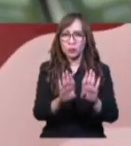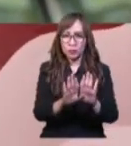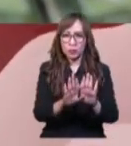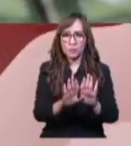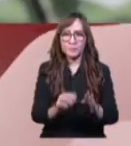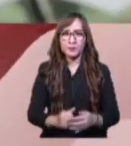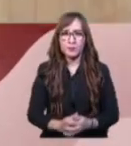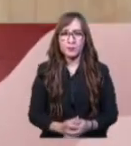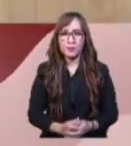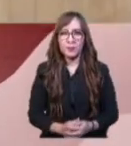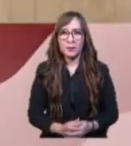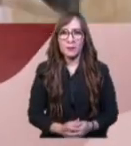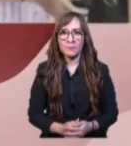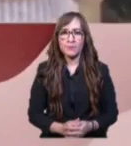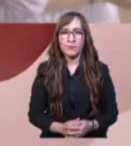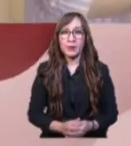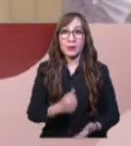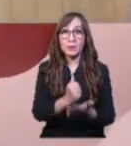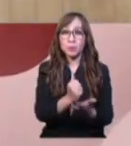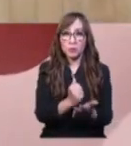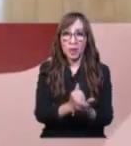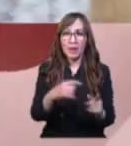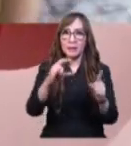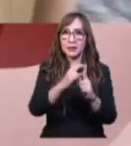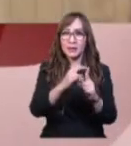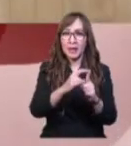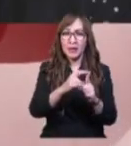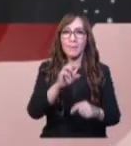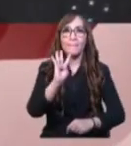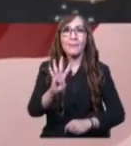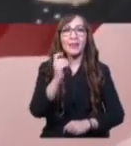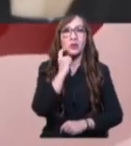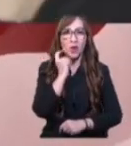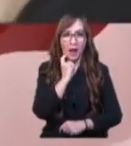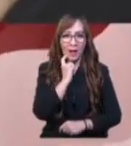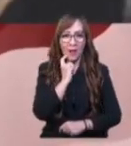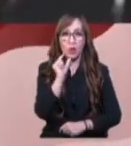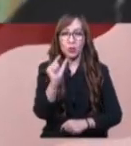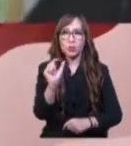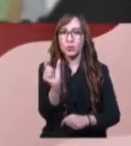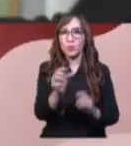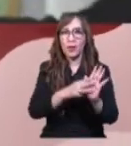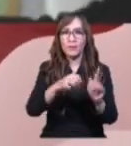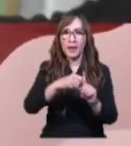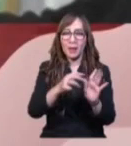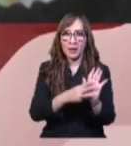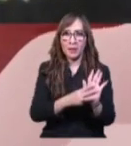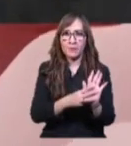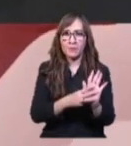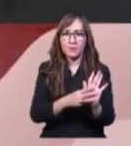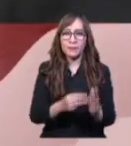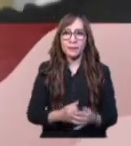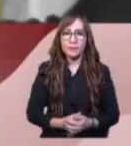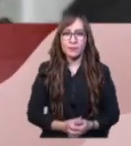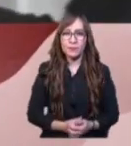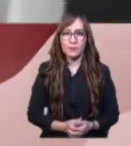impor. Nah, dari hulunya sebetulnya kaitannya digitalisasi ini ada 4 masalah untuk UMKM ya yang